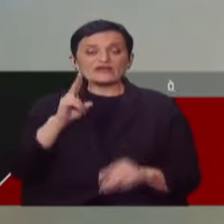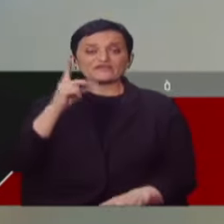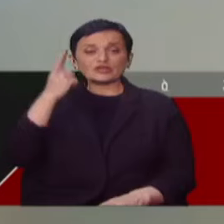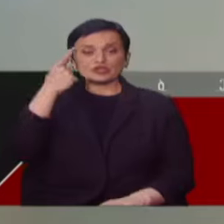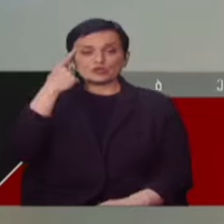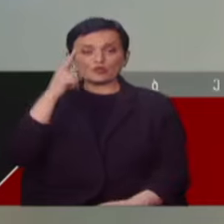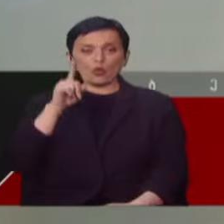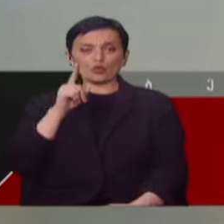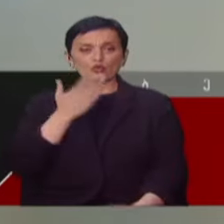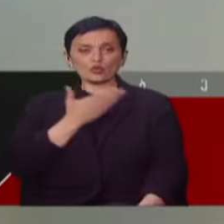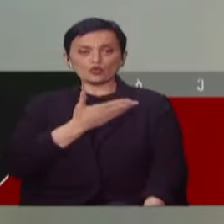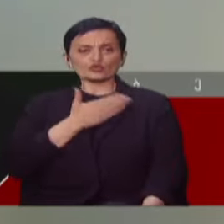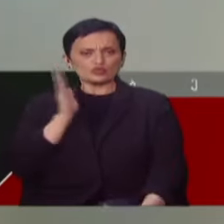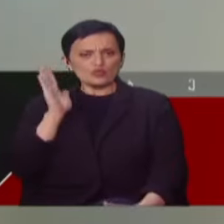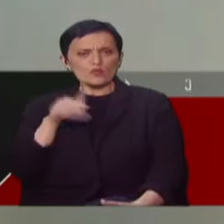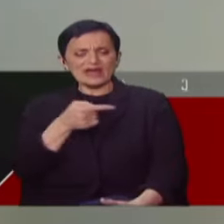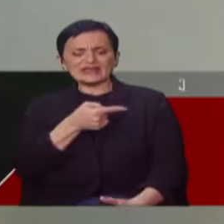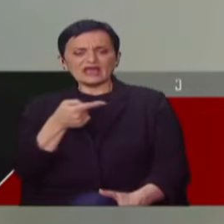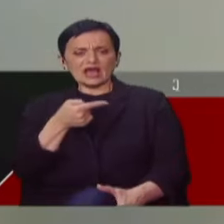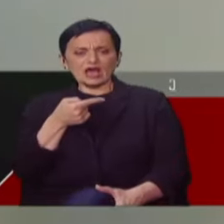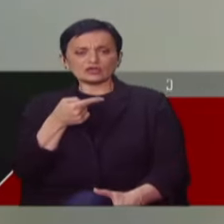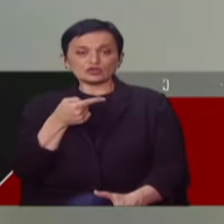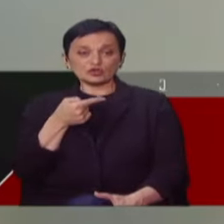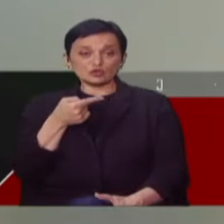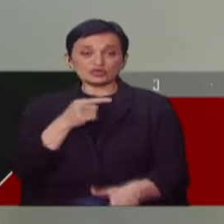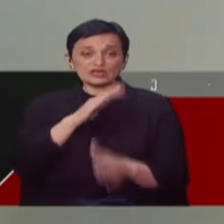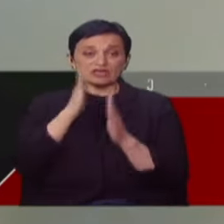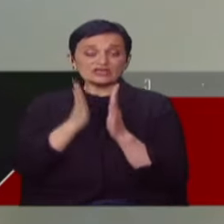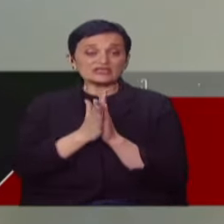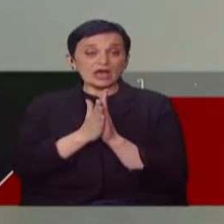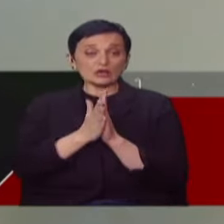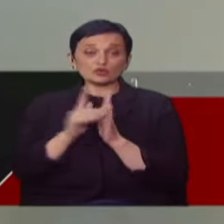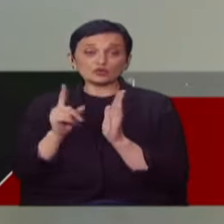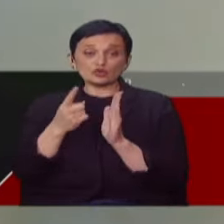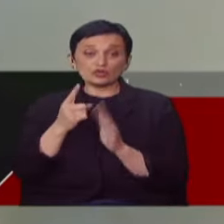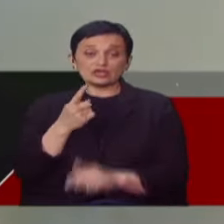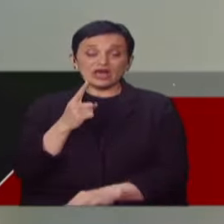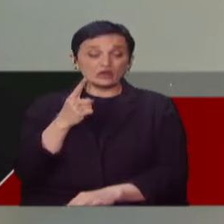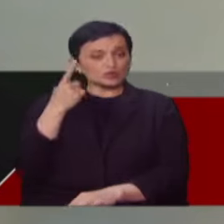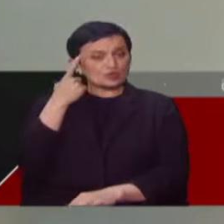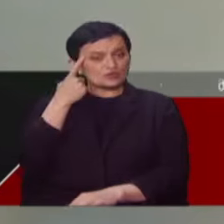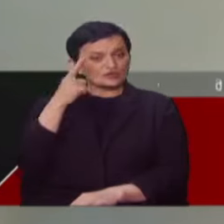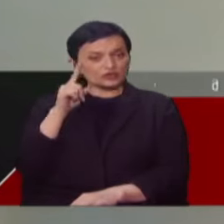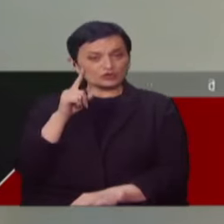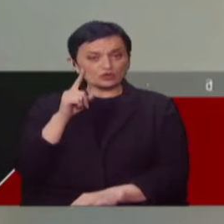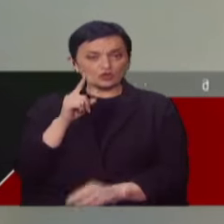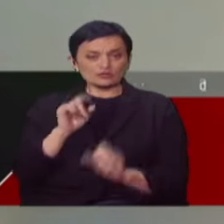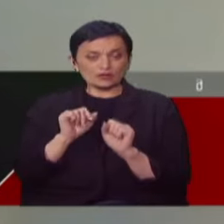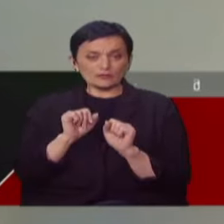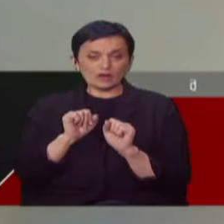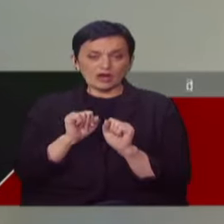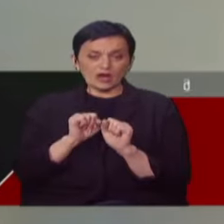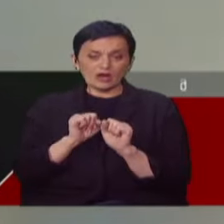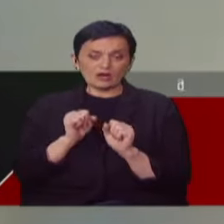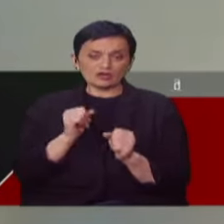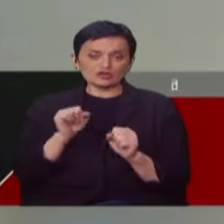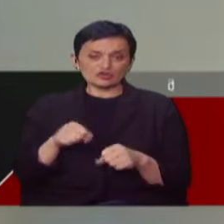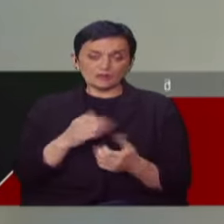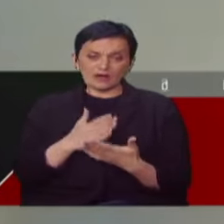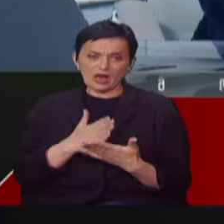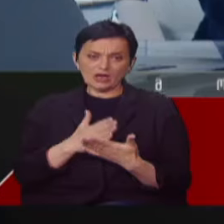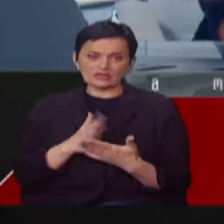მოიგონა, რომ ეს არის მაინდამაინც ნეგატიური? და საერთოდ რატო ვიგონებთ იმას, რომ არ შეიძლება არ